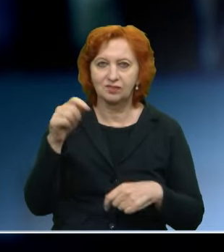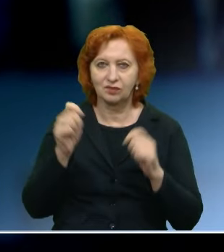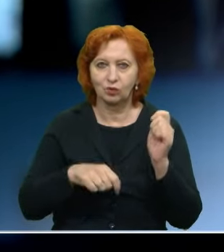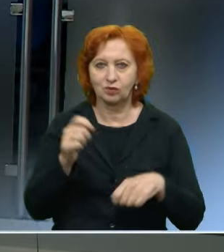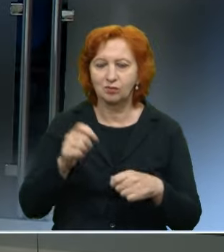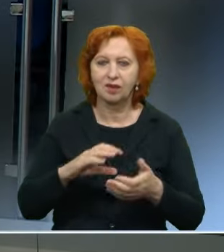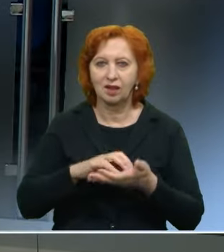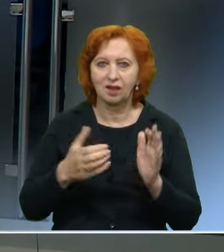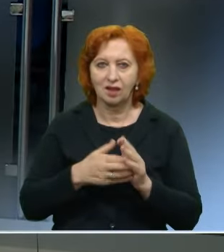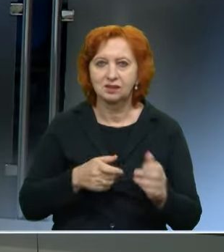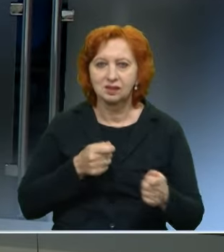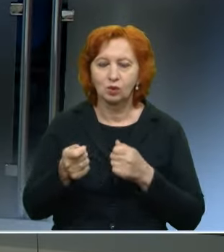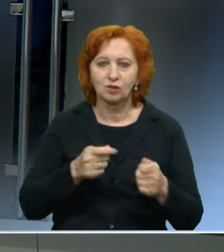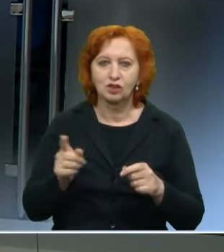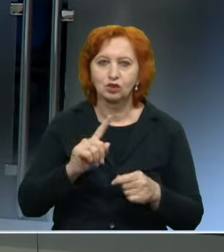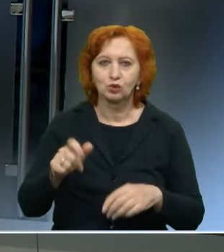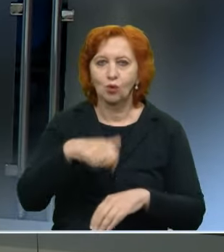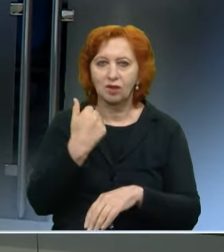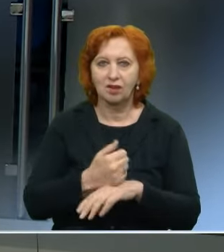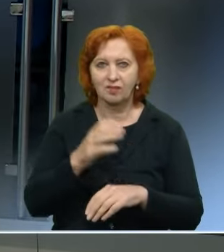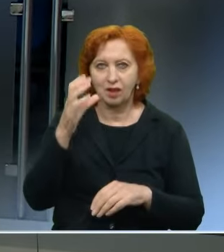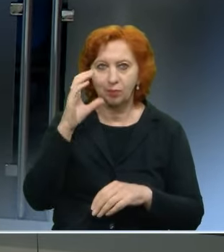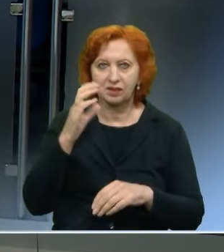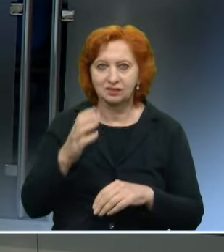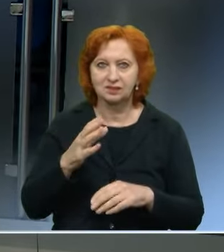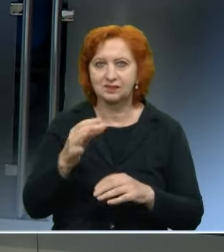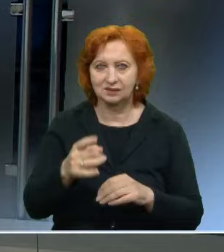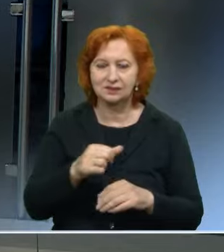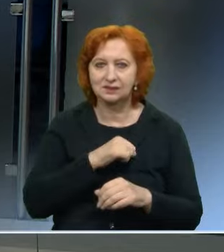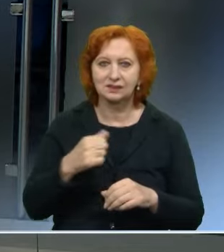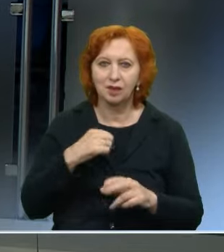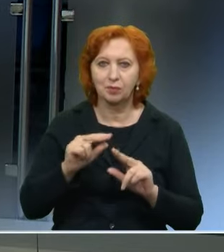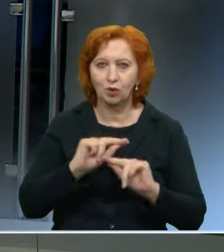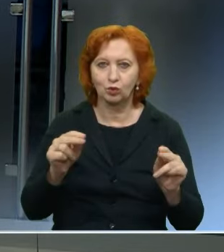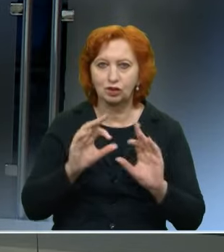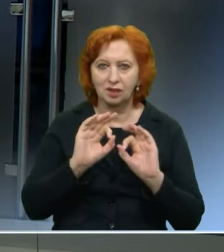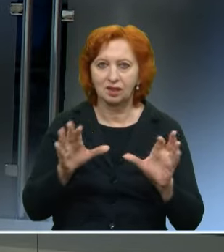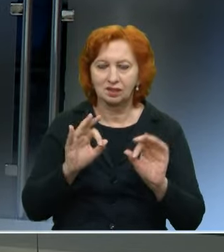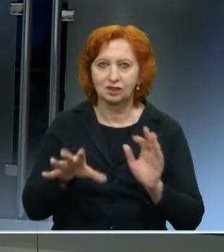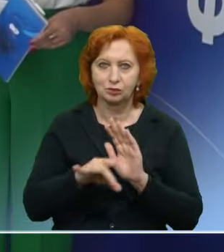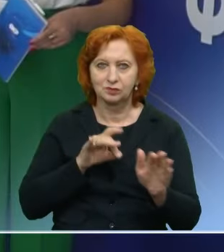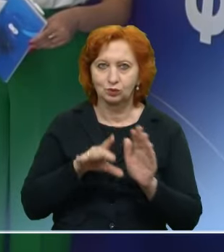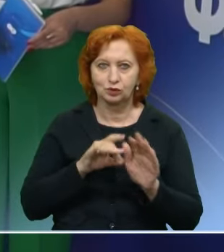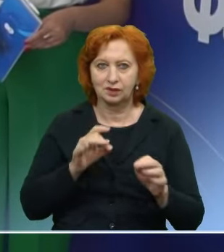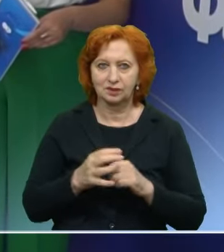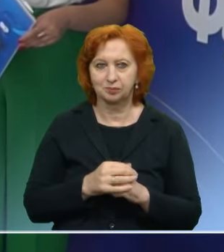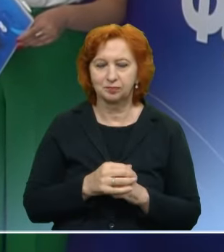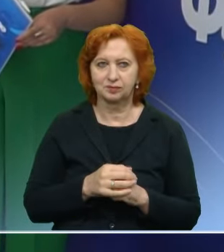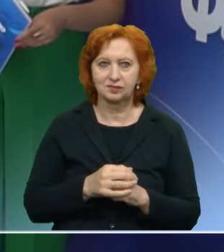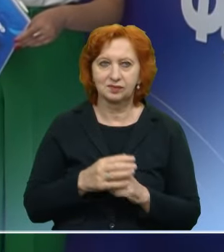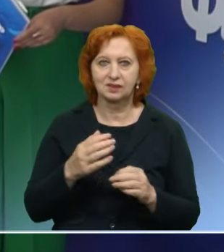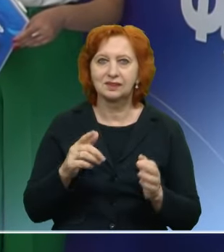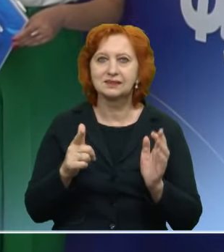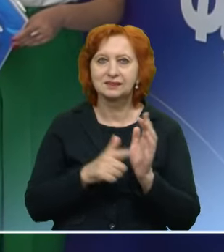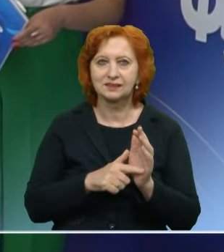классных руководителей. Что в приоритете в образовании самих учителей, расскажем в сюжете. Почти 7